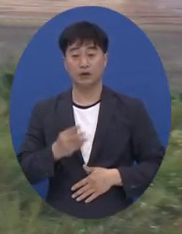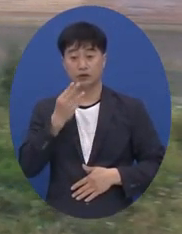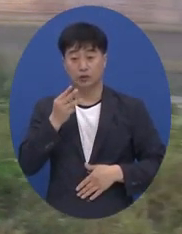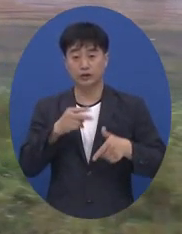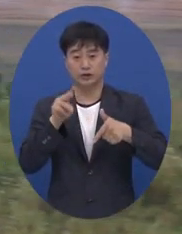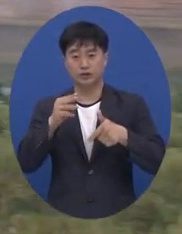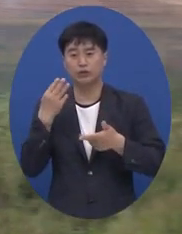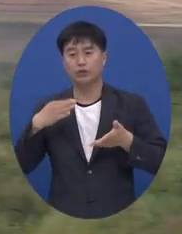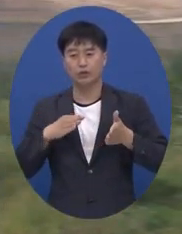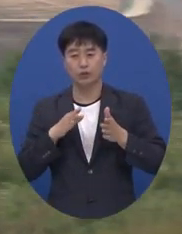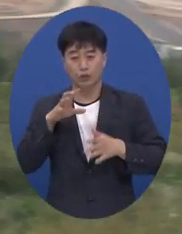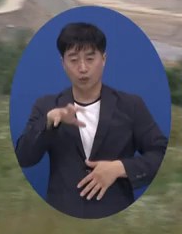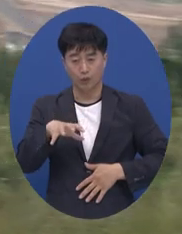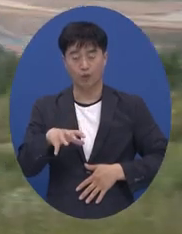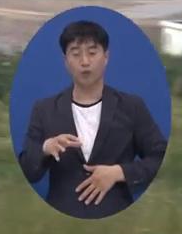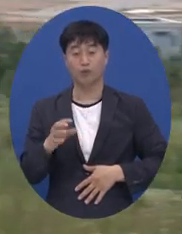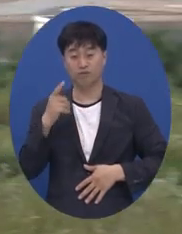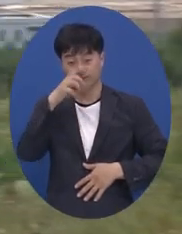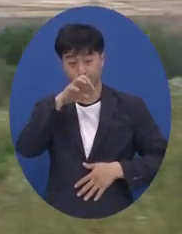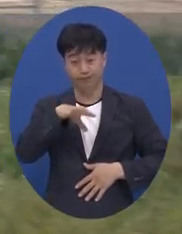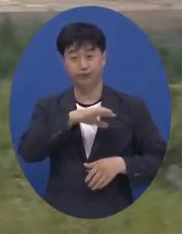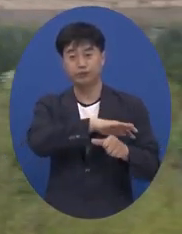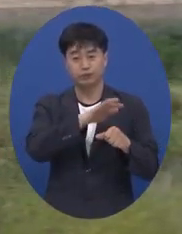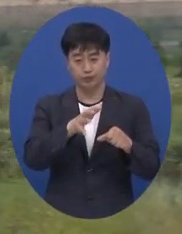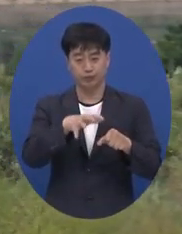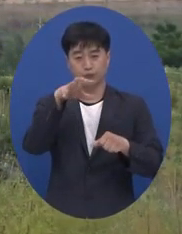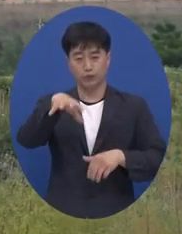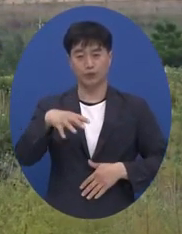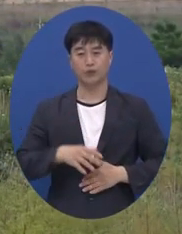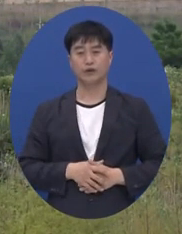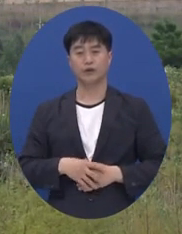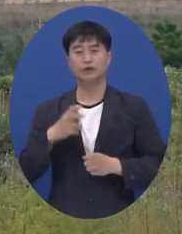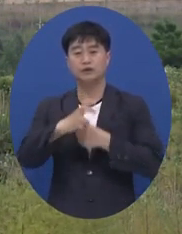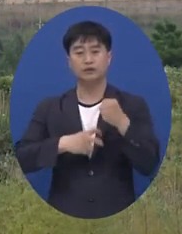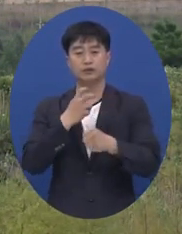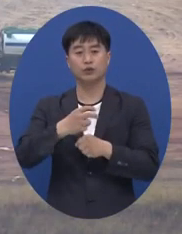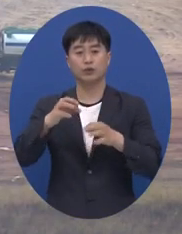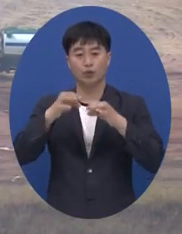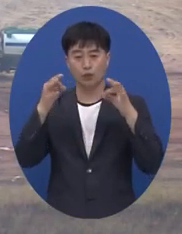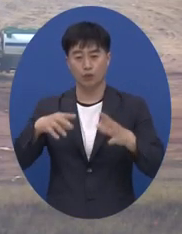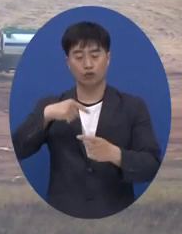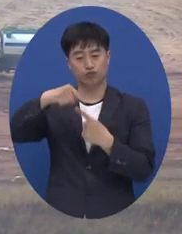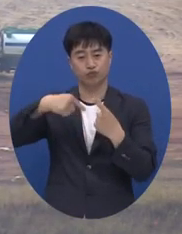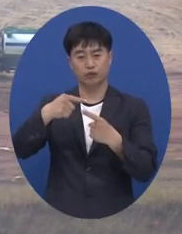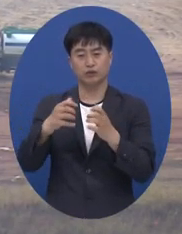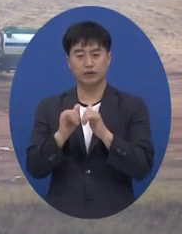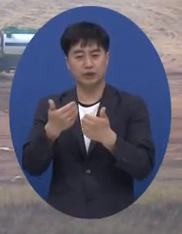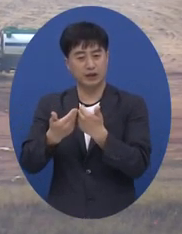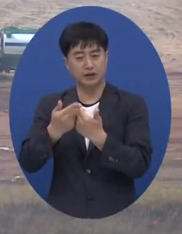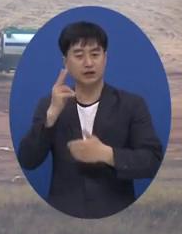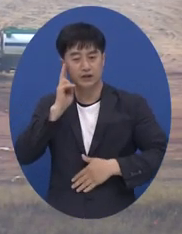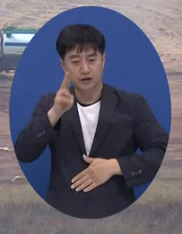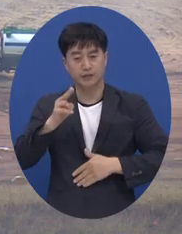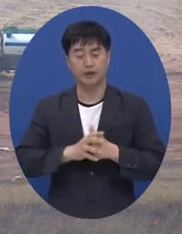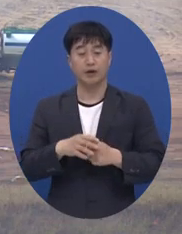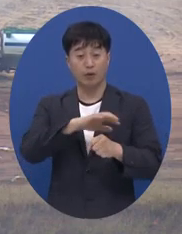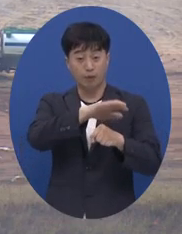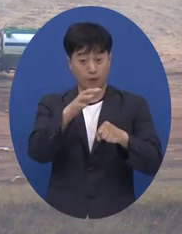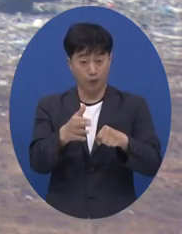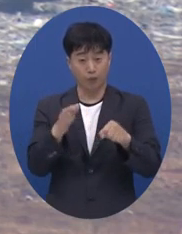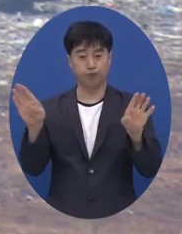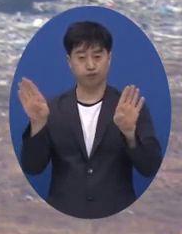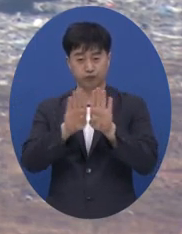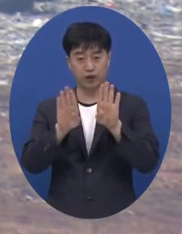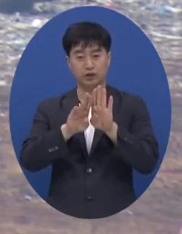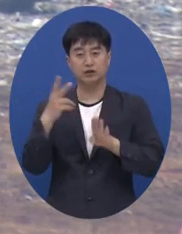서울과 인천, 경기도에 쓰레기가 모이는 수도권 매립지. 20여 년 동안 운영되면서 주민 갈등도 심각한데 매립지가 문